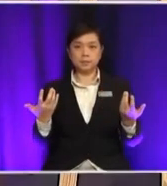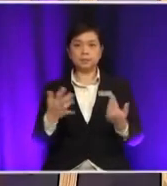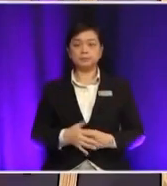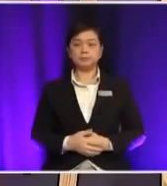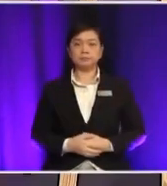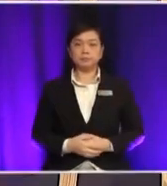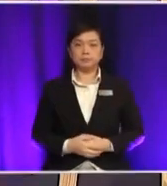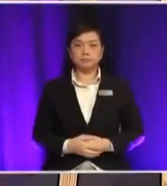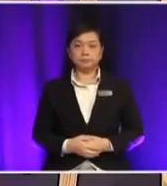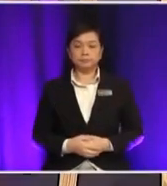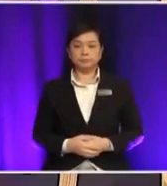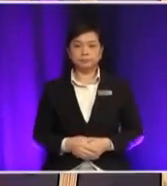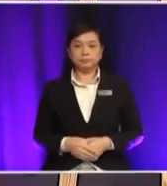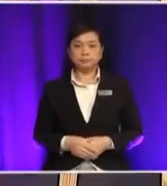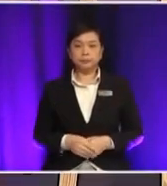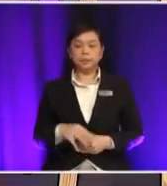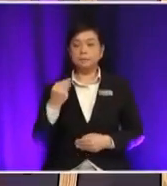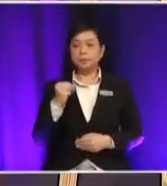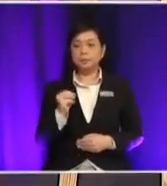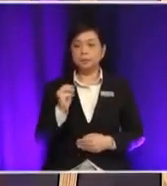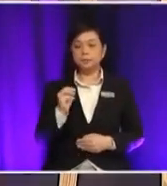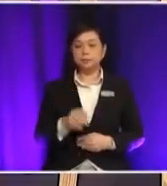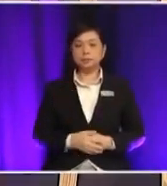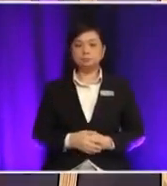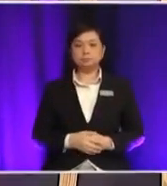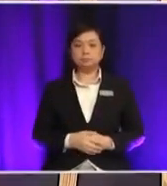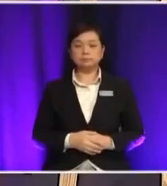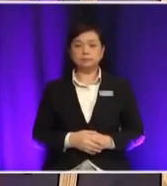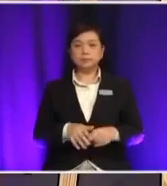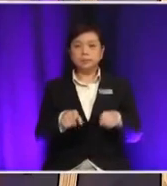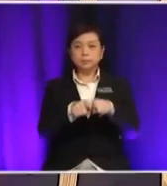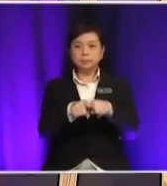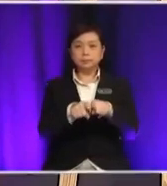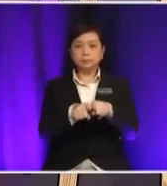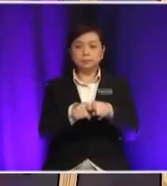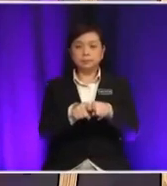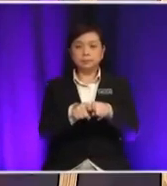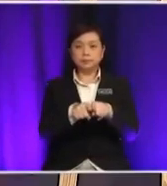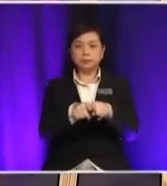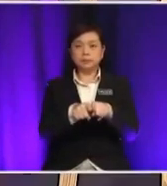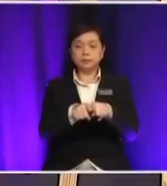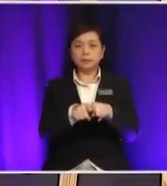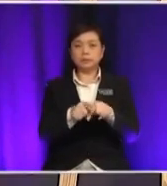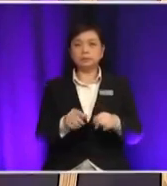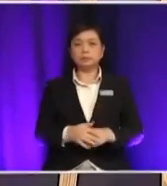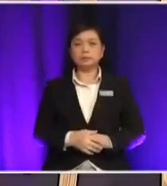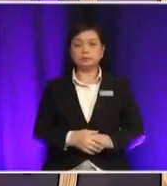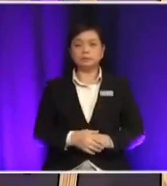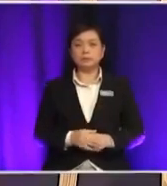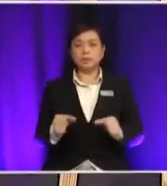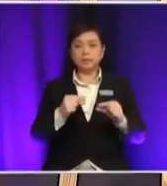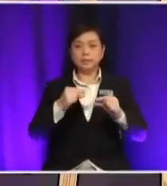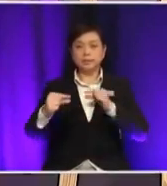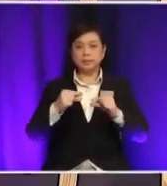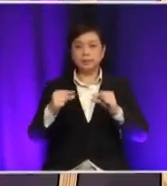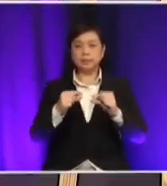berpisah mereka kan berpisah pasangan kromatik kembar berpisah dan bergerak ke kutub